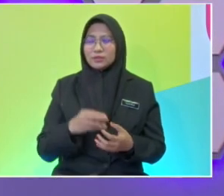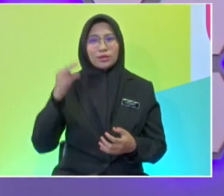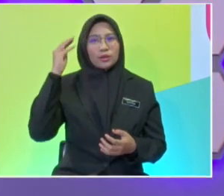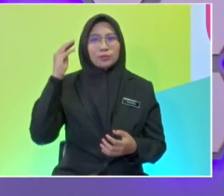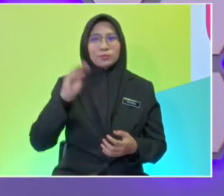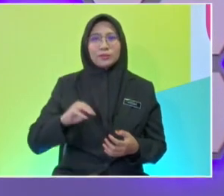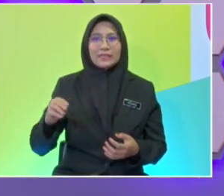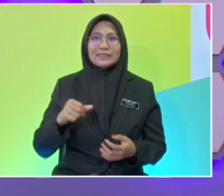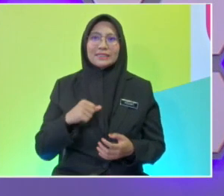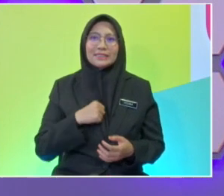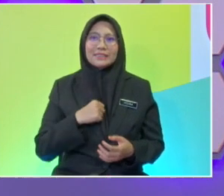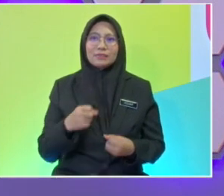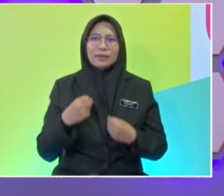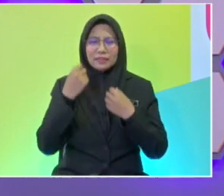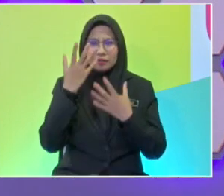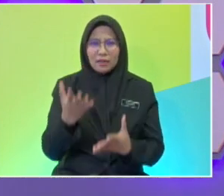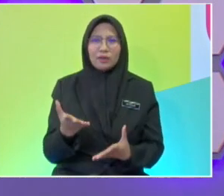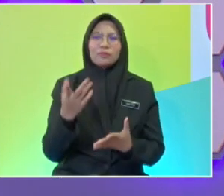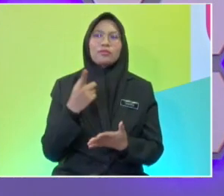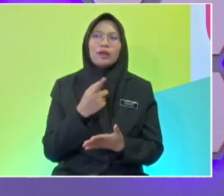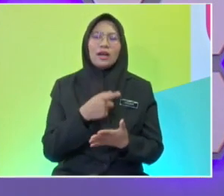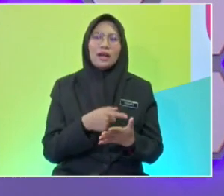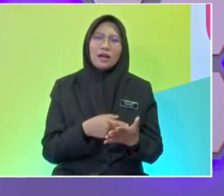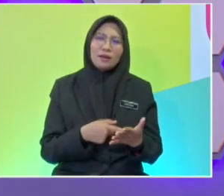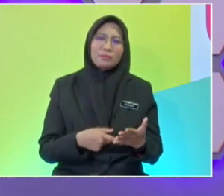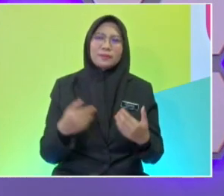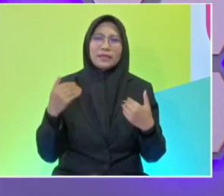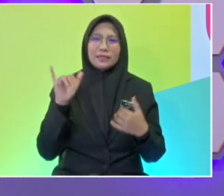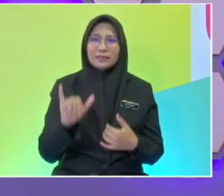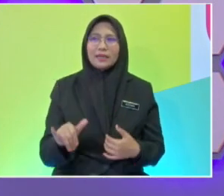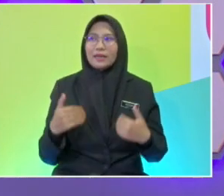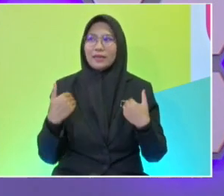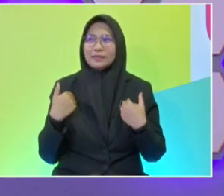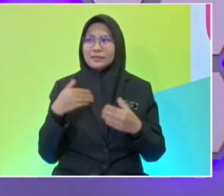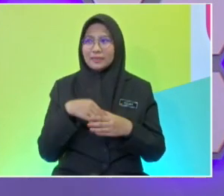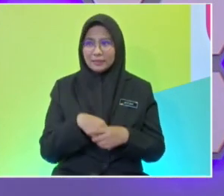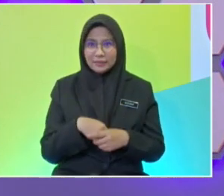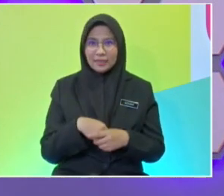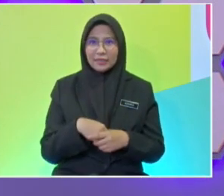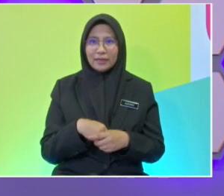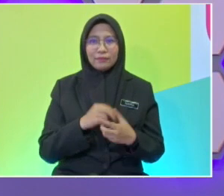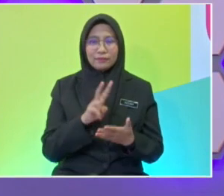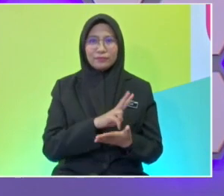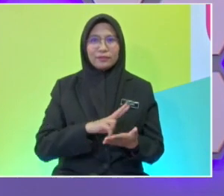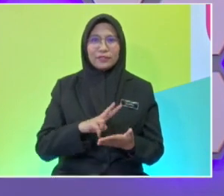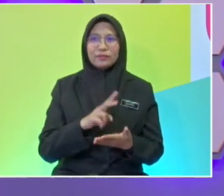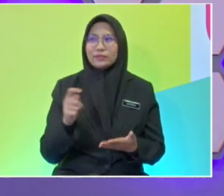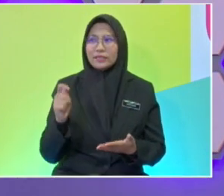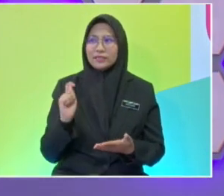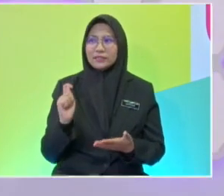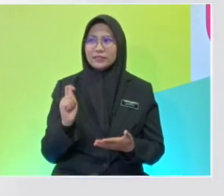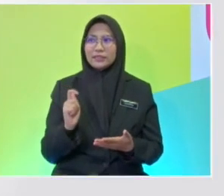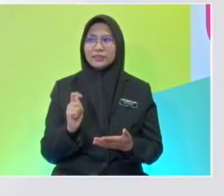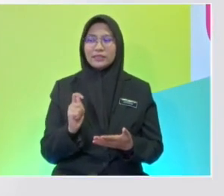dan persembahkan eee aplikasi tersebut Oke grafik kemudian format